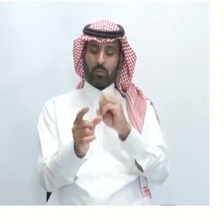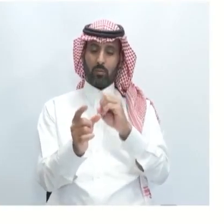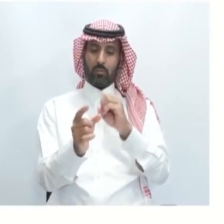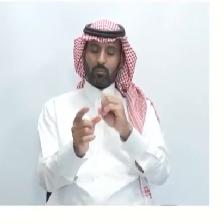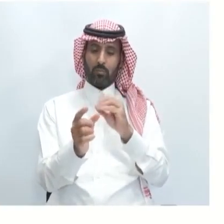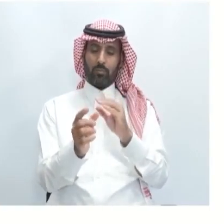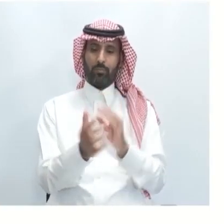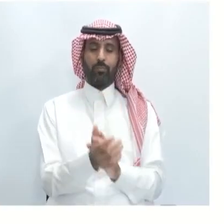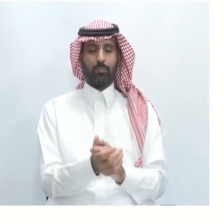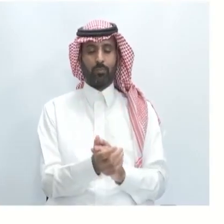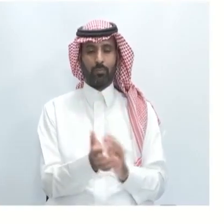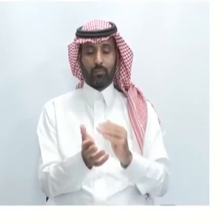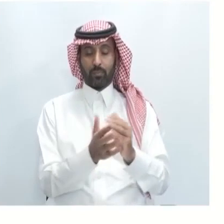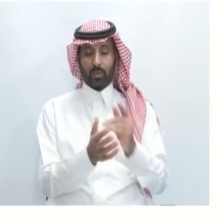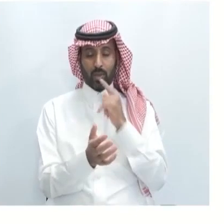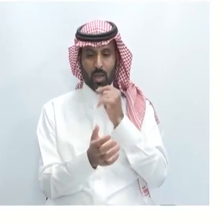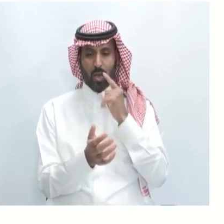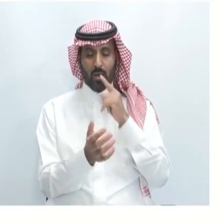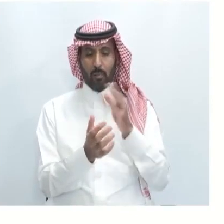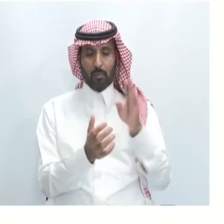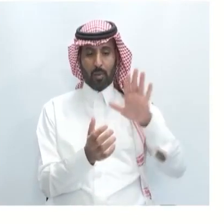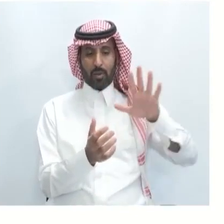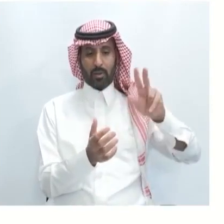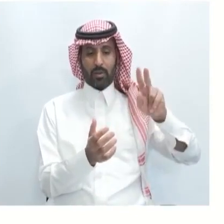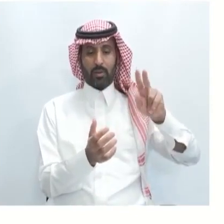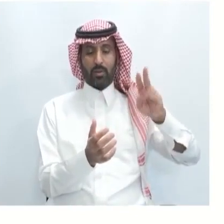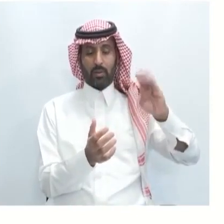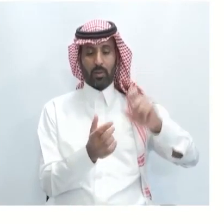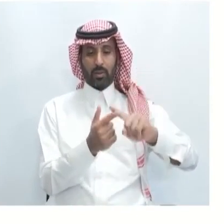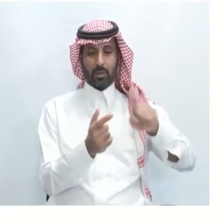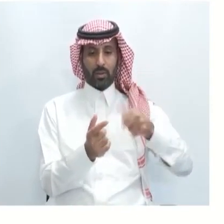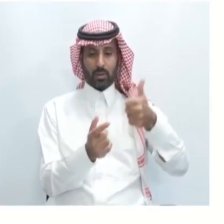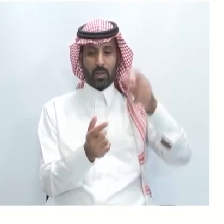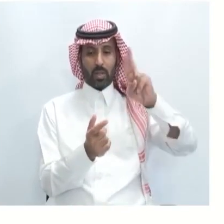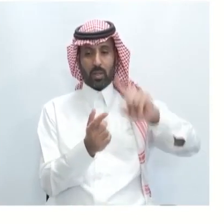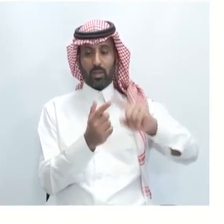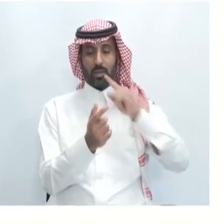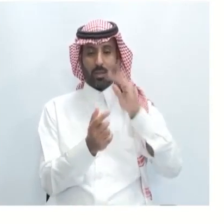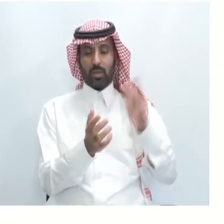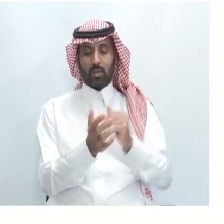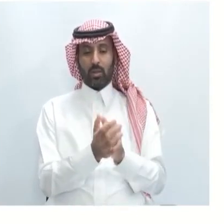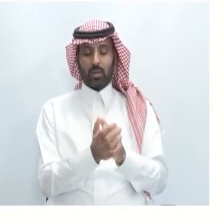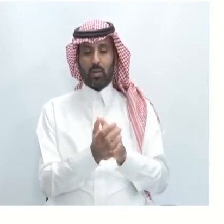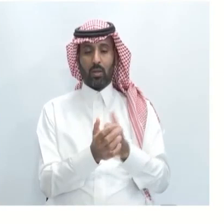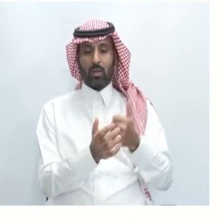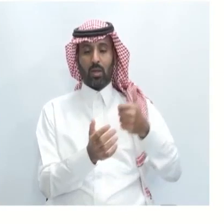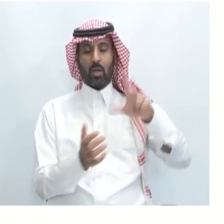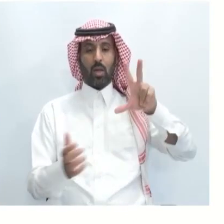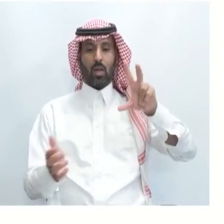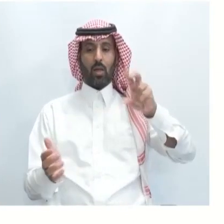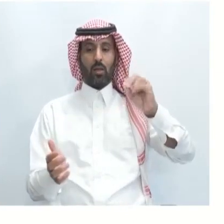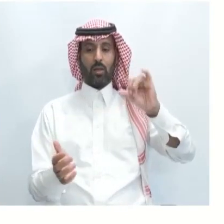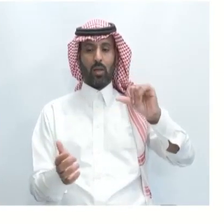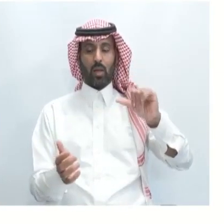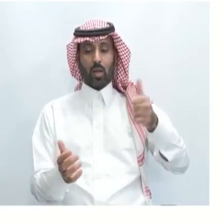الكربون قد تكون السكريات الاحاديه اما اليدات او كيتونات ما الفرق بين الالديهيدات والكيتونات